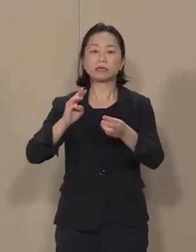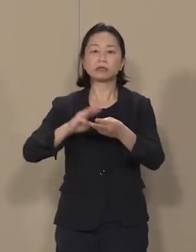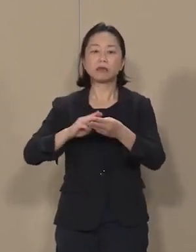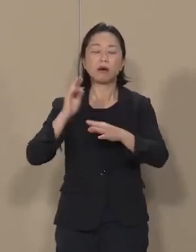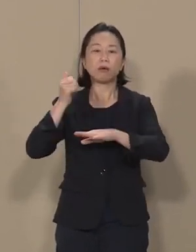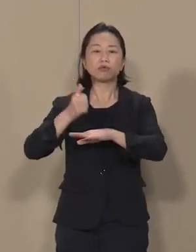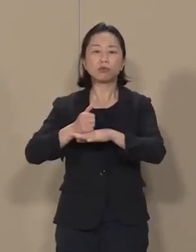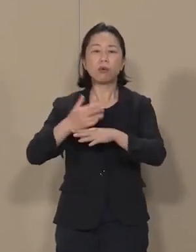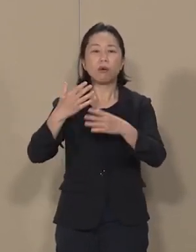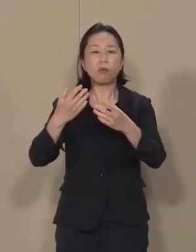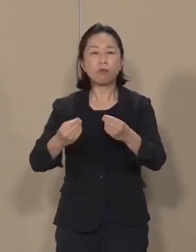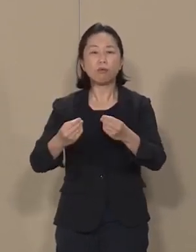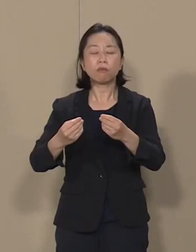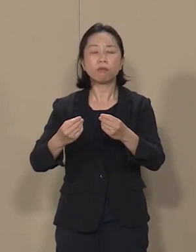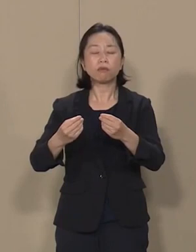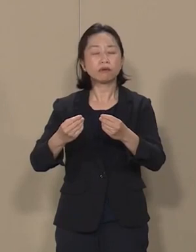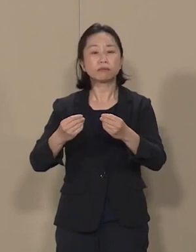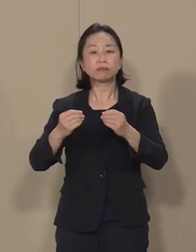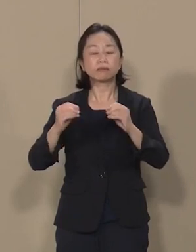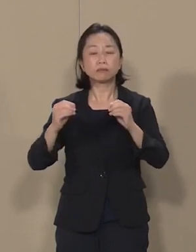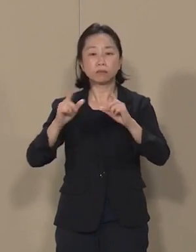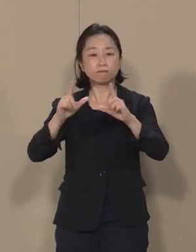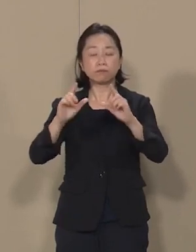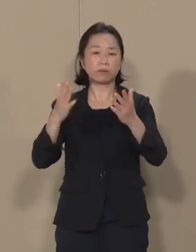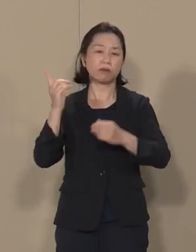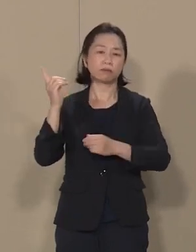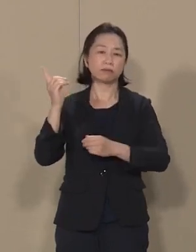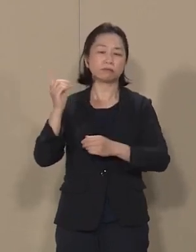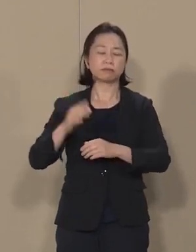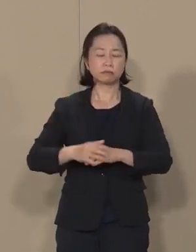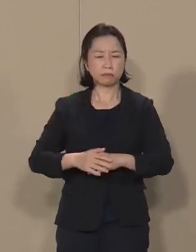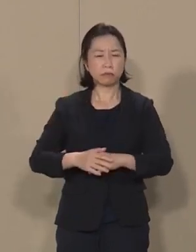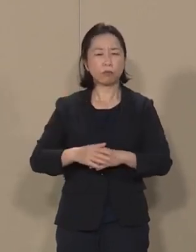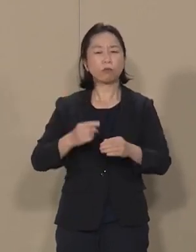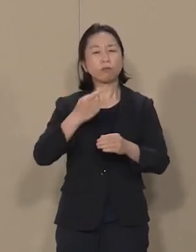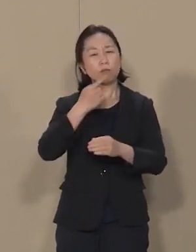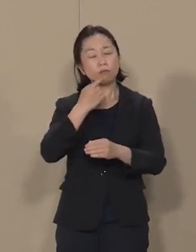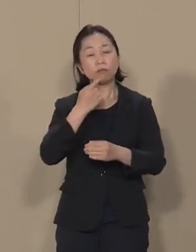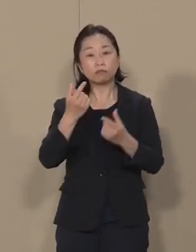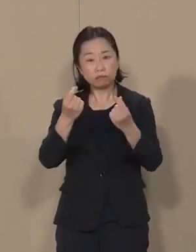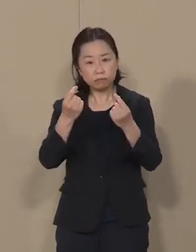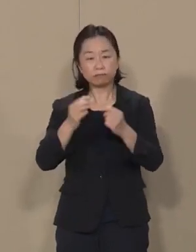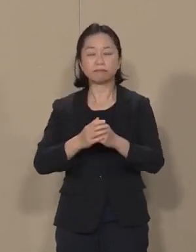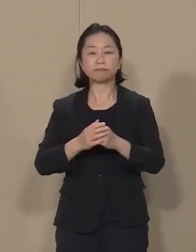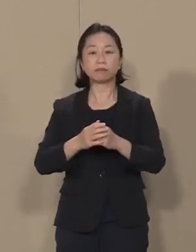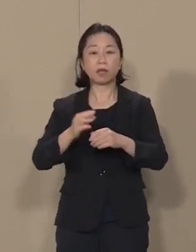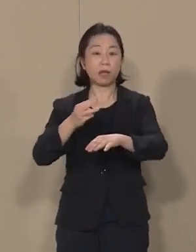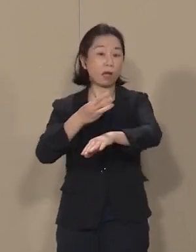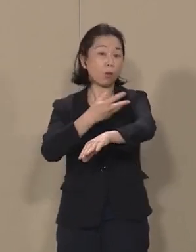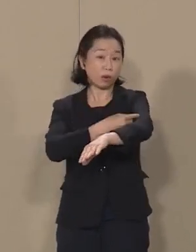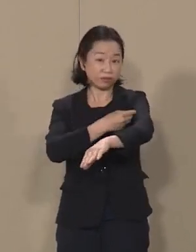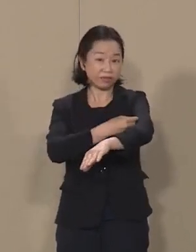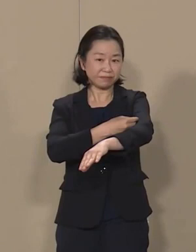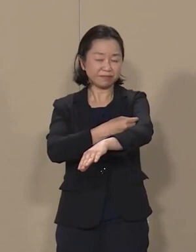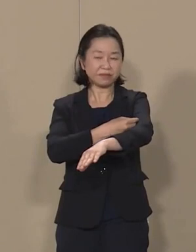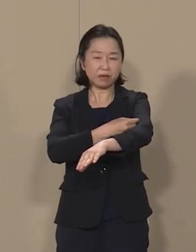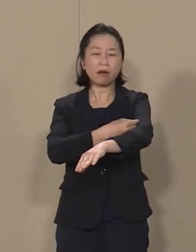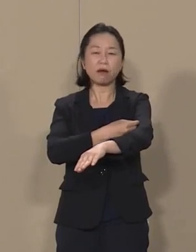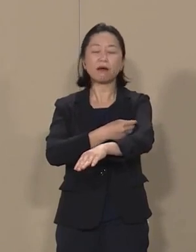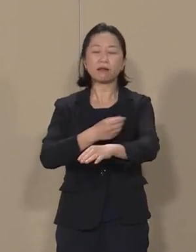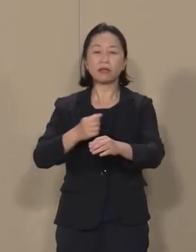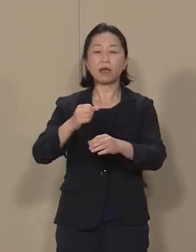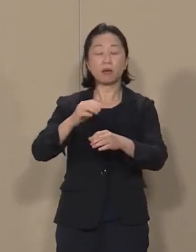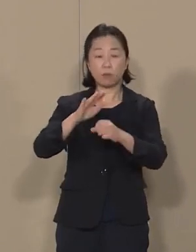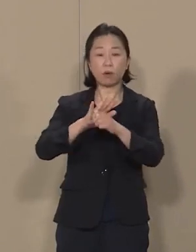からです色々おかしなことあると皆さん思いませんか例えばワクチンですワクチンを打って助かっ人も